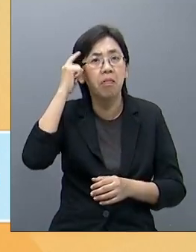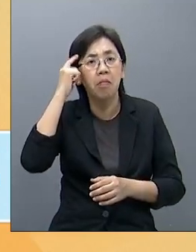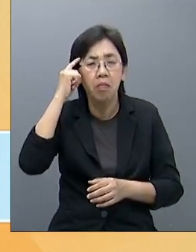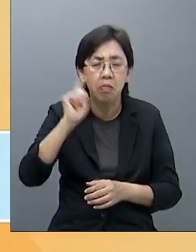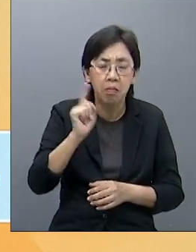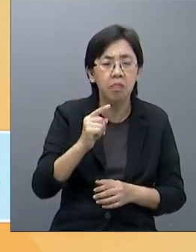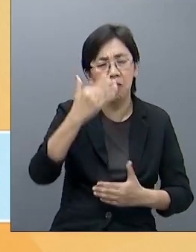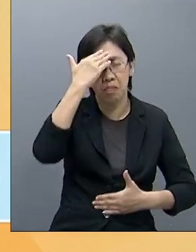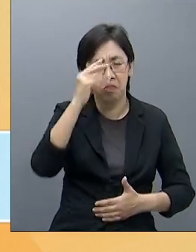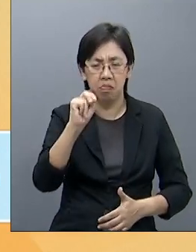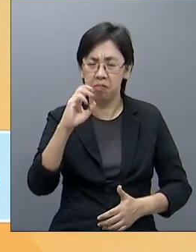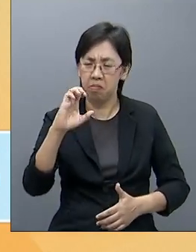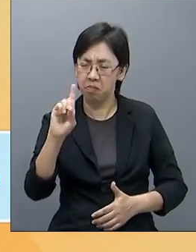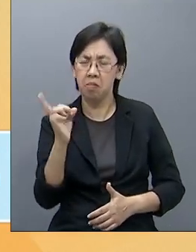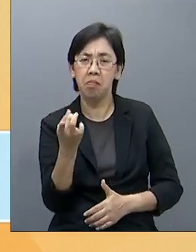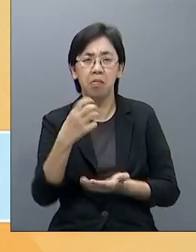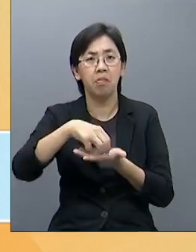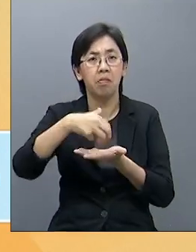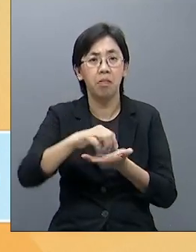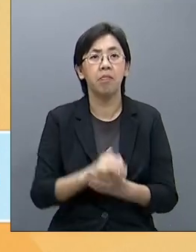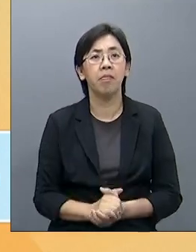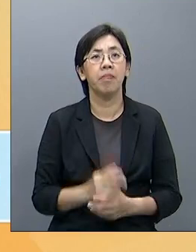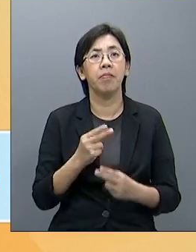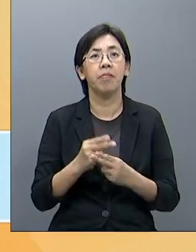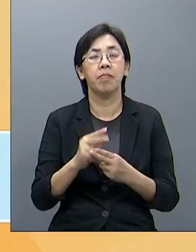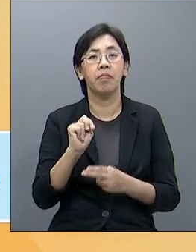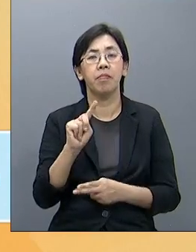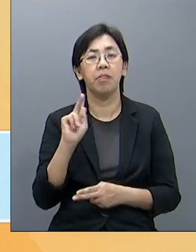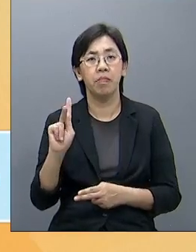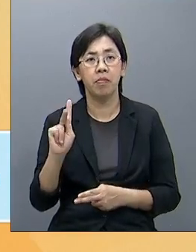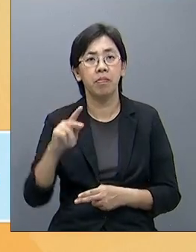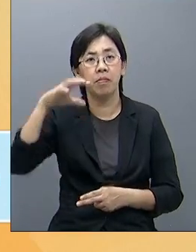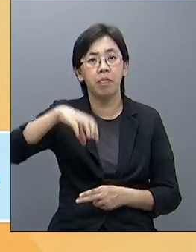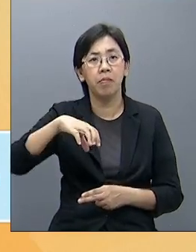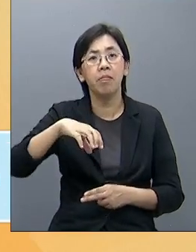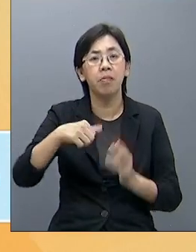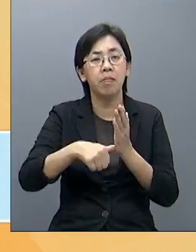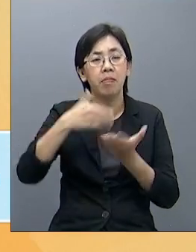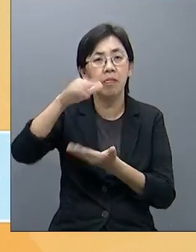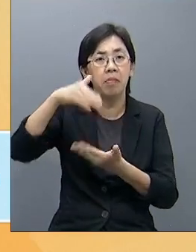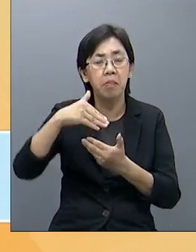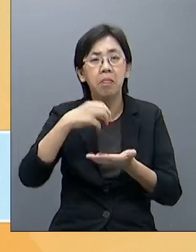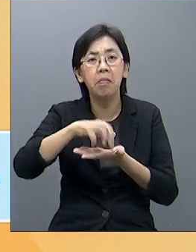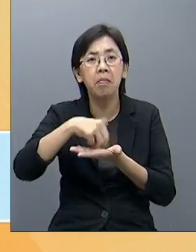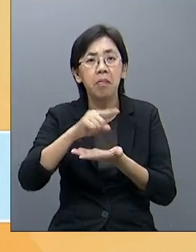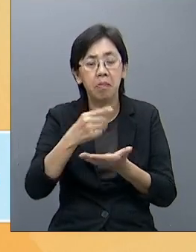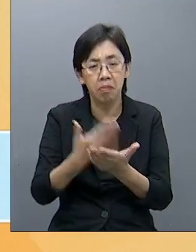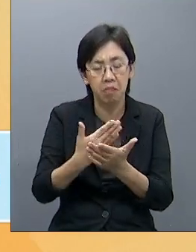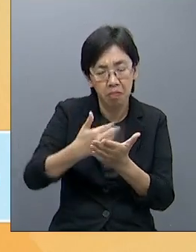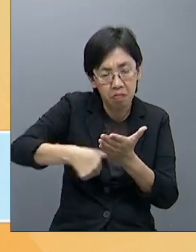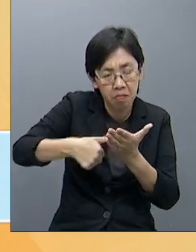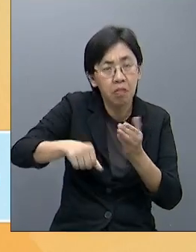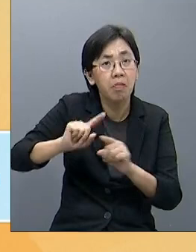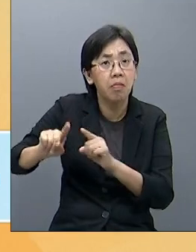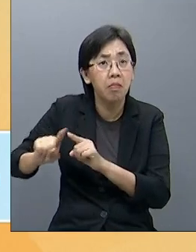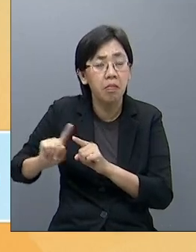โค NCDนั้เป็นอย่างไรคุนฐกรอุเทนสุจากรมสัภาษามิรกจะมาพูดเรื่องเกวกับการเก็บพระสี อะไรต่ๆ